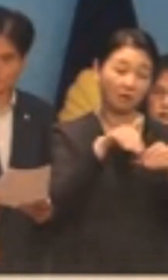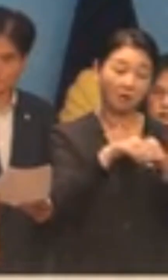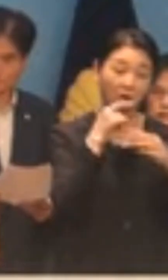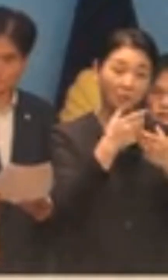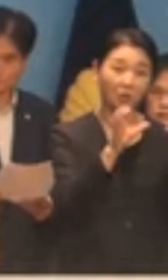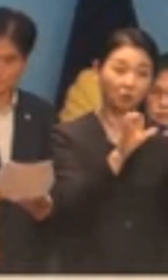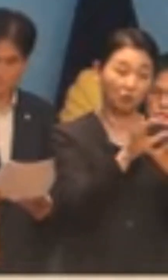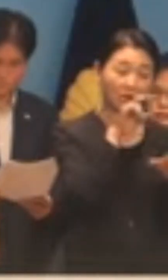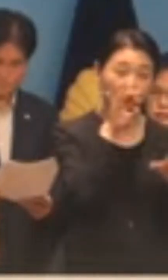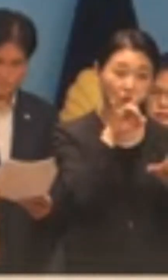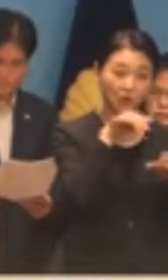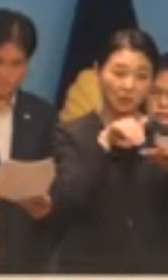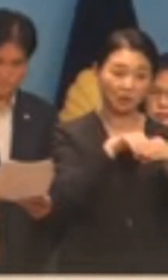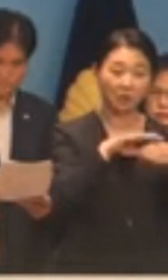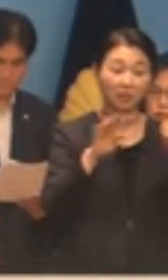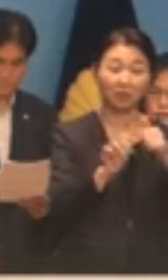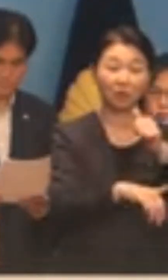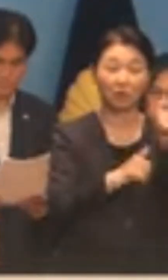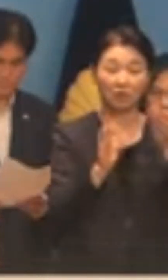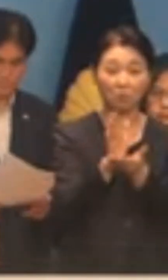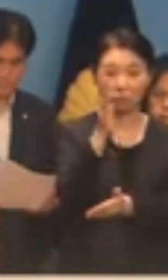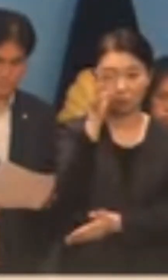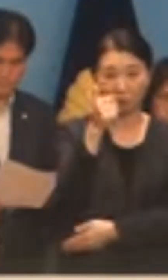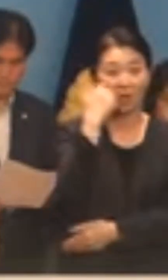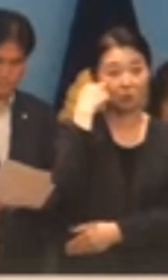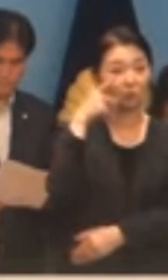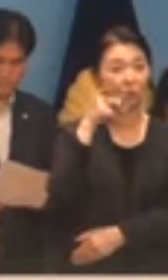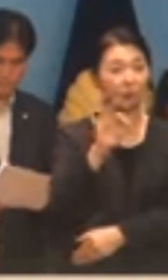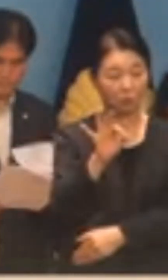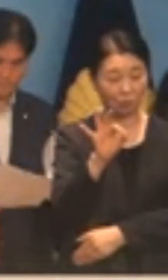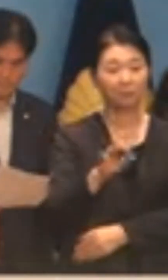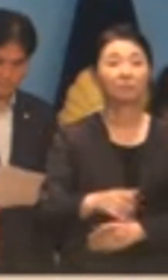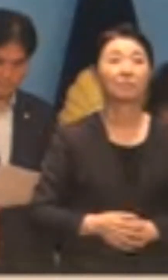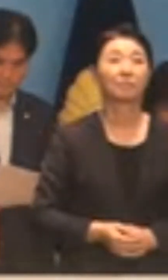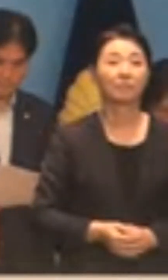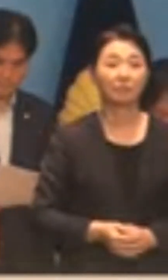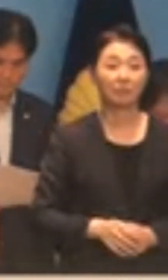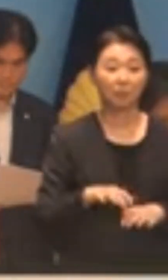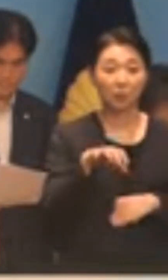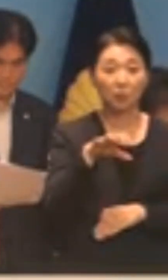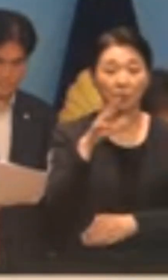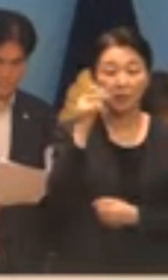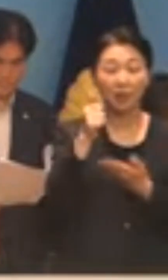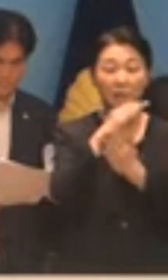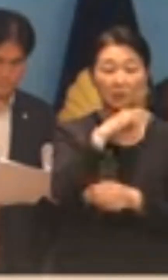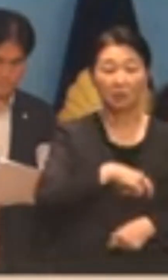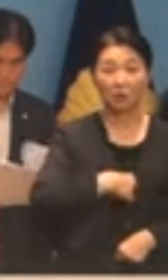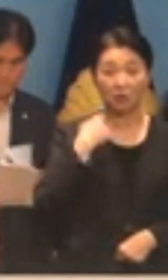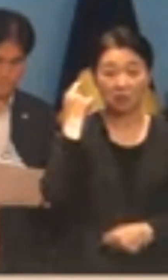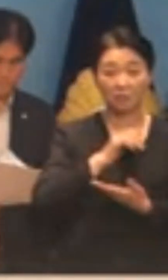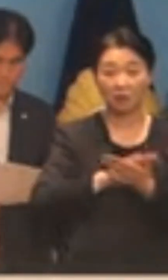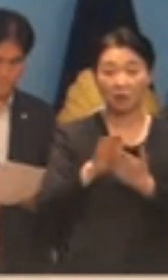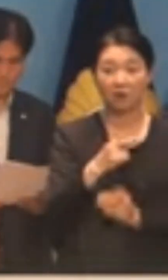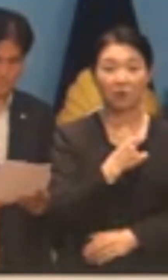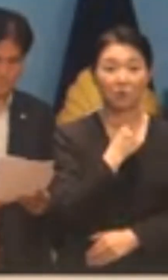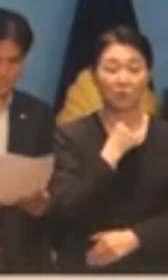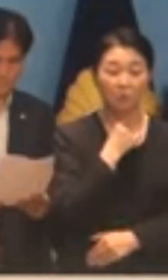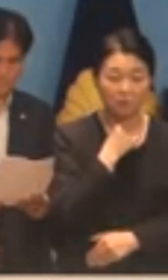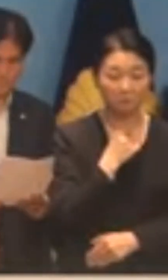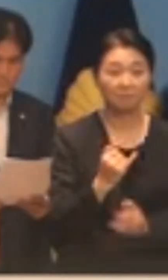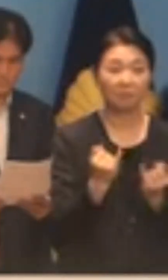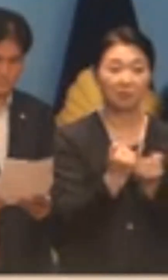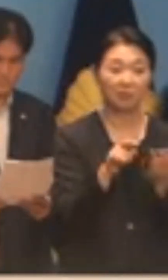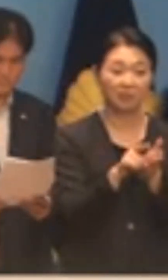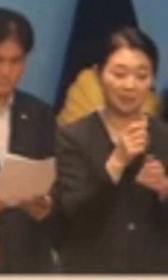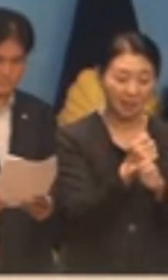더불어민주당 중앙선거대책위원회 종교본부장 송기훈 의원입니다. 이 자리는 하나님의 정의와 평화를 기다리는 여성